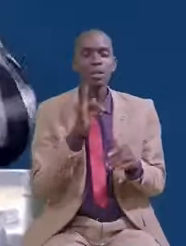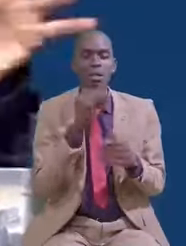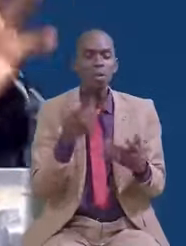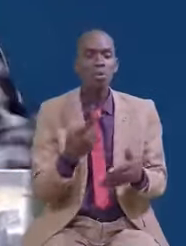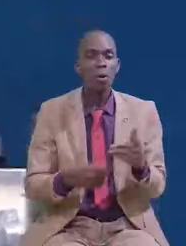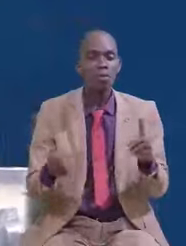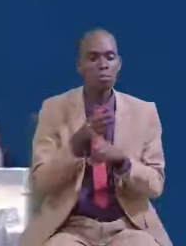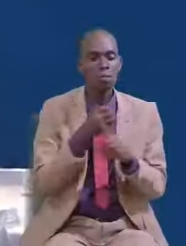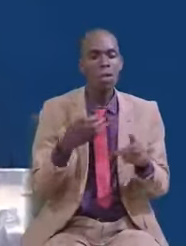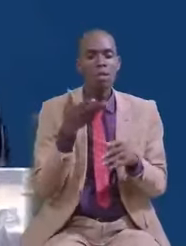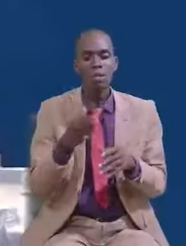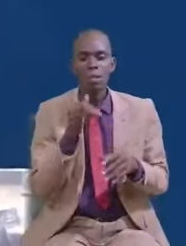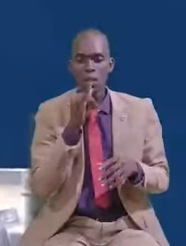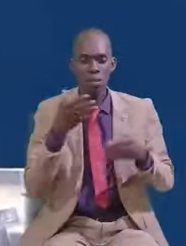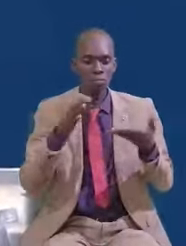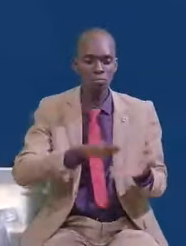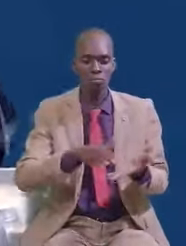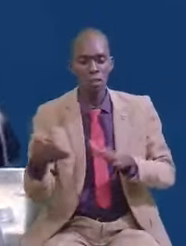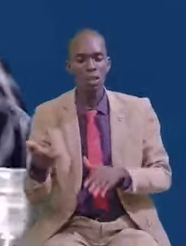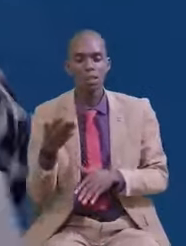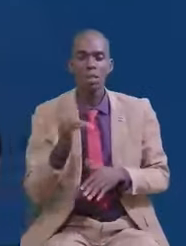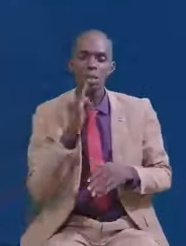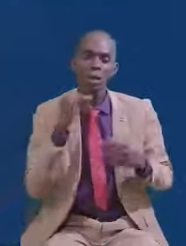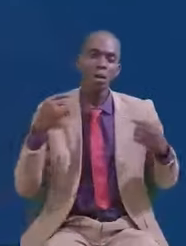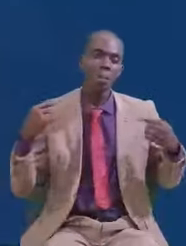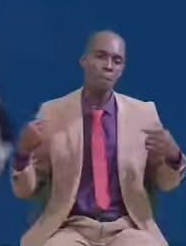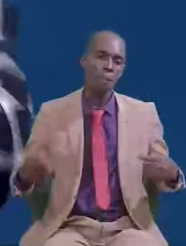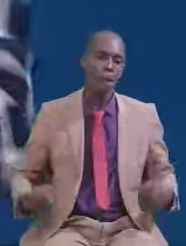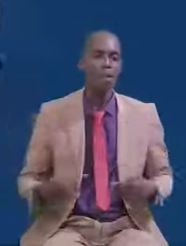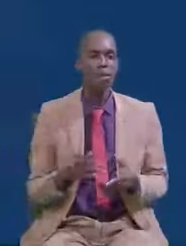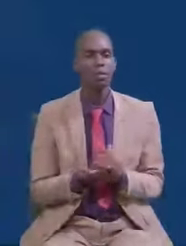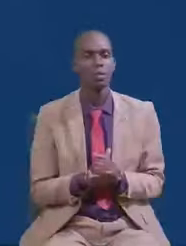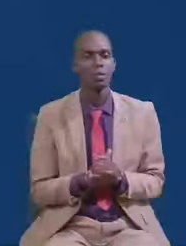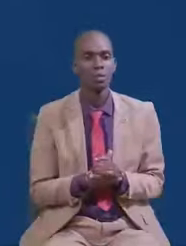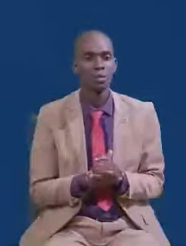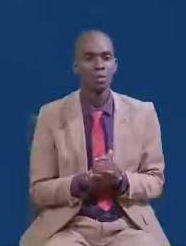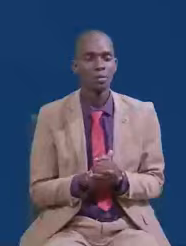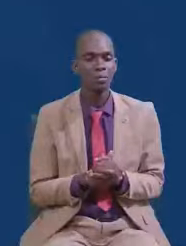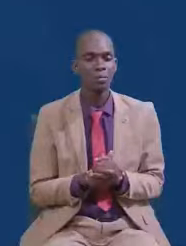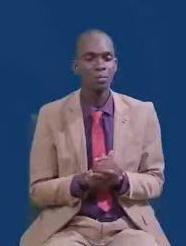Et puis, les deux viennent se mettre en collision. Il y a la mort.